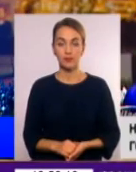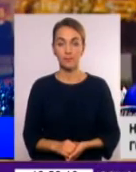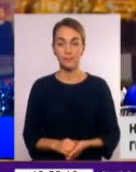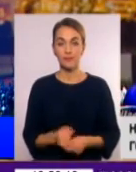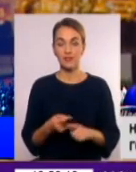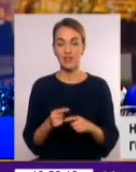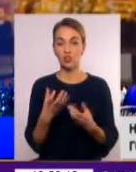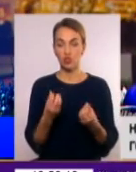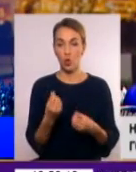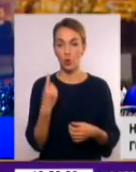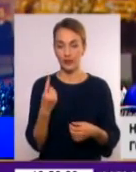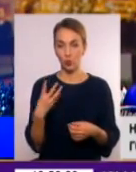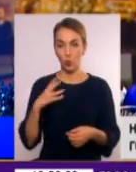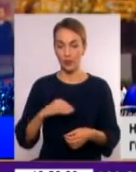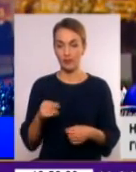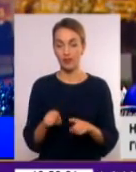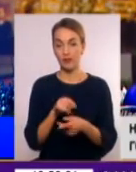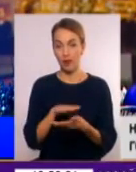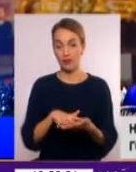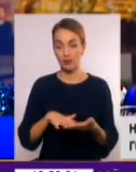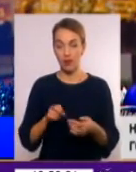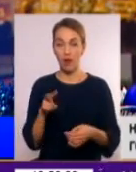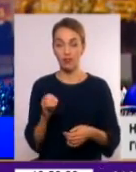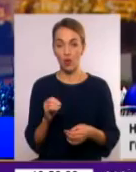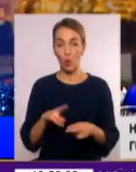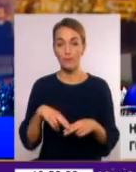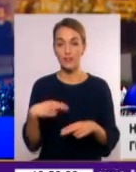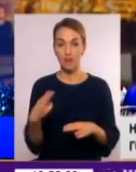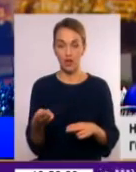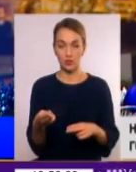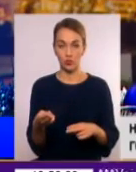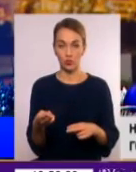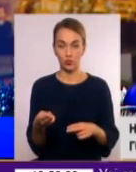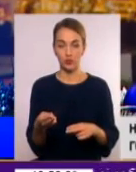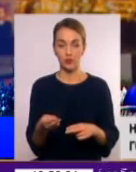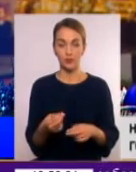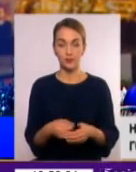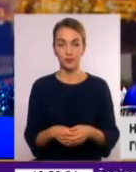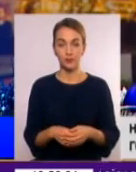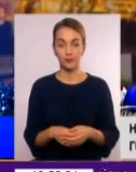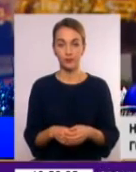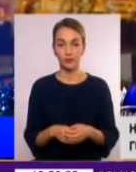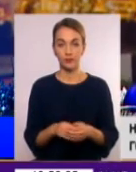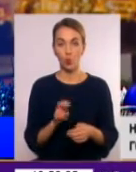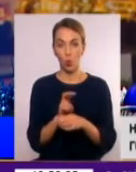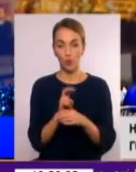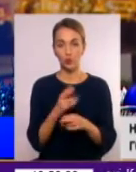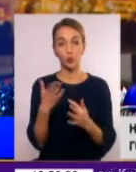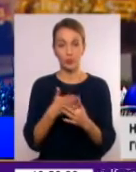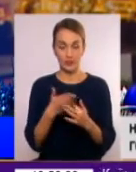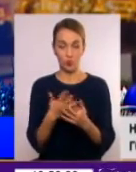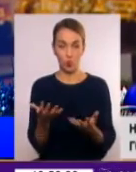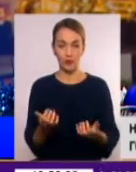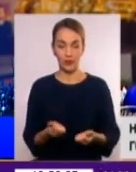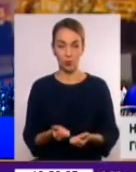Це ще один дохід і так далі, але компенсацію, він ходить і отримує. Субсидію,